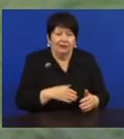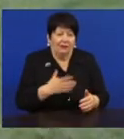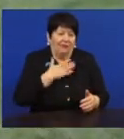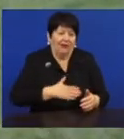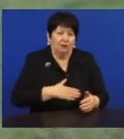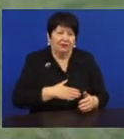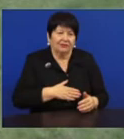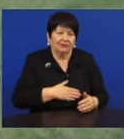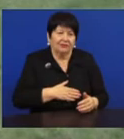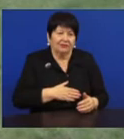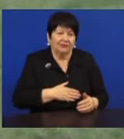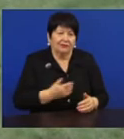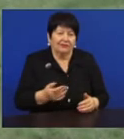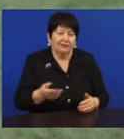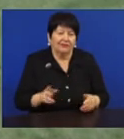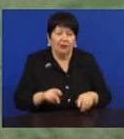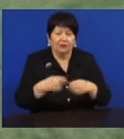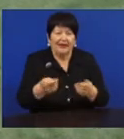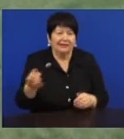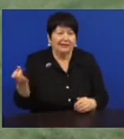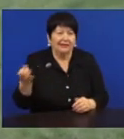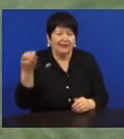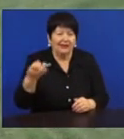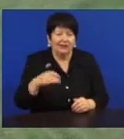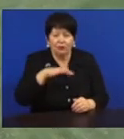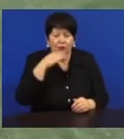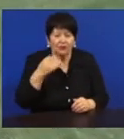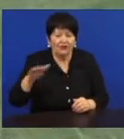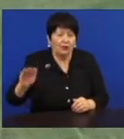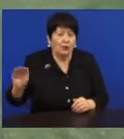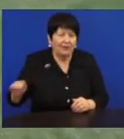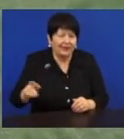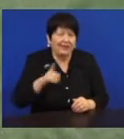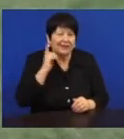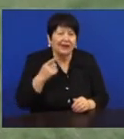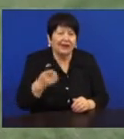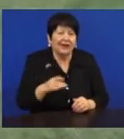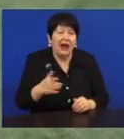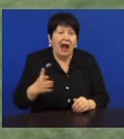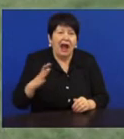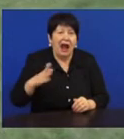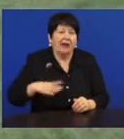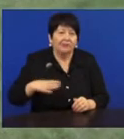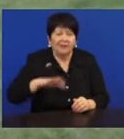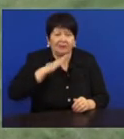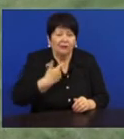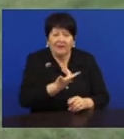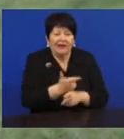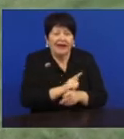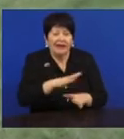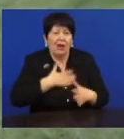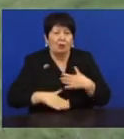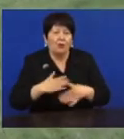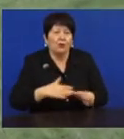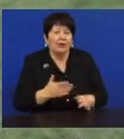că și-au dat interesul o mulțime de copii, tineri, peste așteptările noastre, ceea ce ne bucură